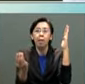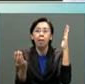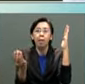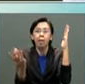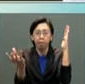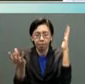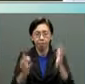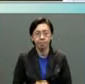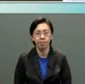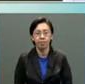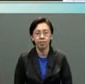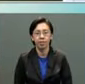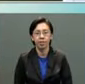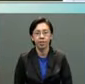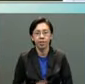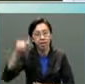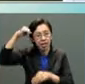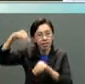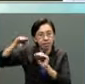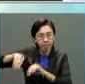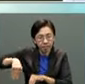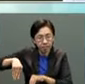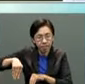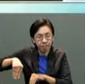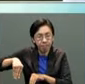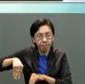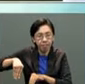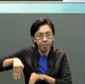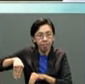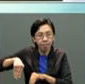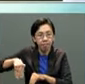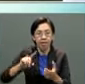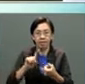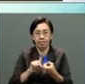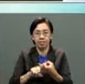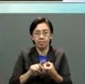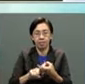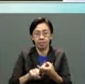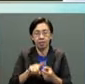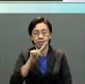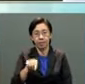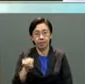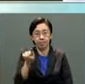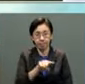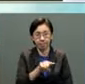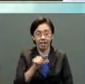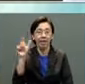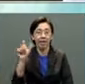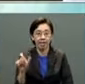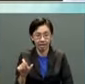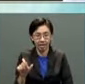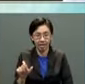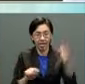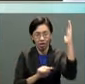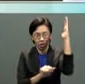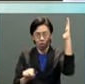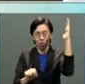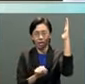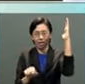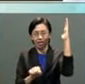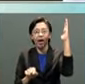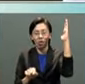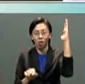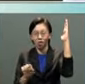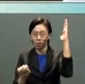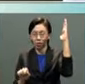นะครับส่วนของทางสเปนรัสเซียอังกฤษอิตาลียังเป็นกลุ่มก้อนที่ยังทรง